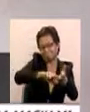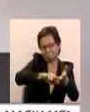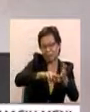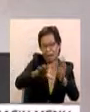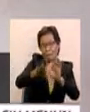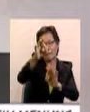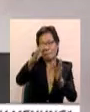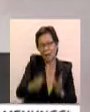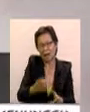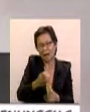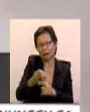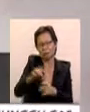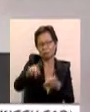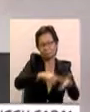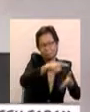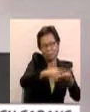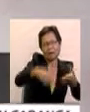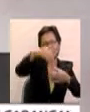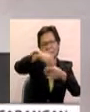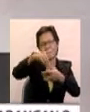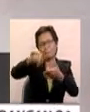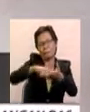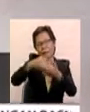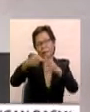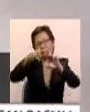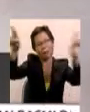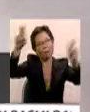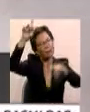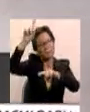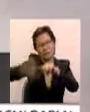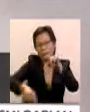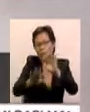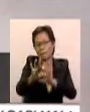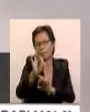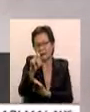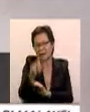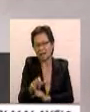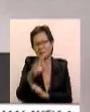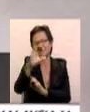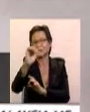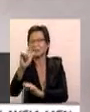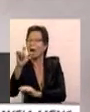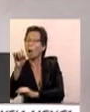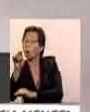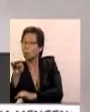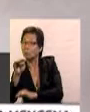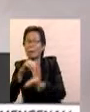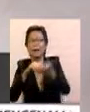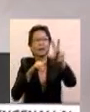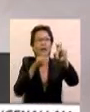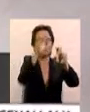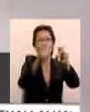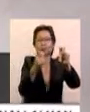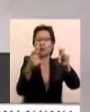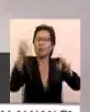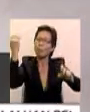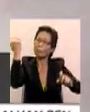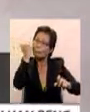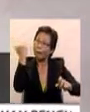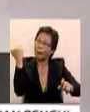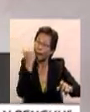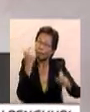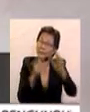sebagai pemilih atau mengundi dalam pilihan raya dan tidak boleh dipilih sebagai calon. Pada 30 November lalu, Mahkamah